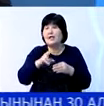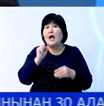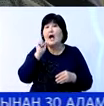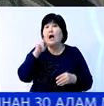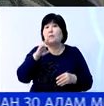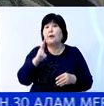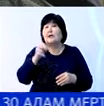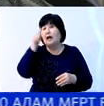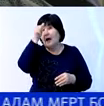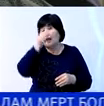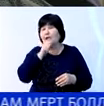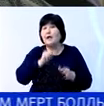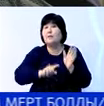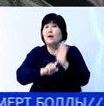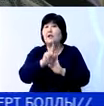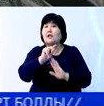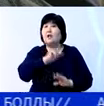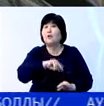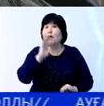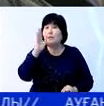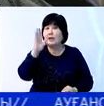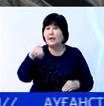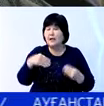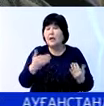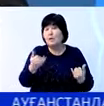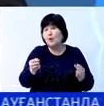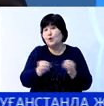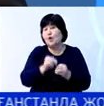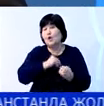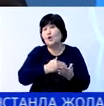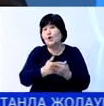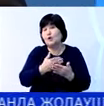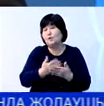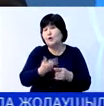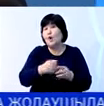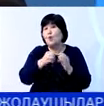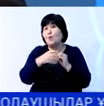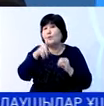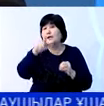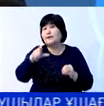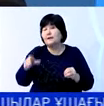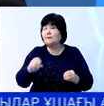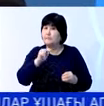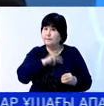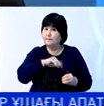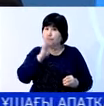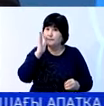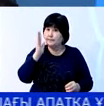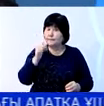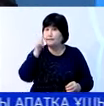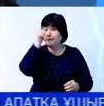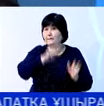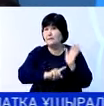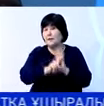айында пайдалануға берілетін болады. Сол сияқты тұрақты жұмыс жасаған жағдайда бұнда 15 адам қызмет жасайтын, жыл